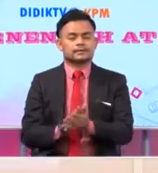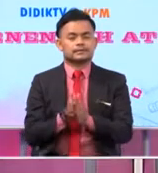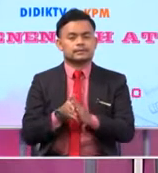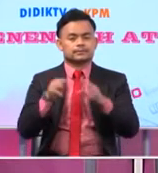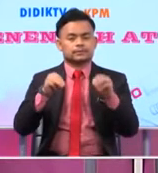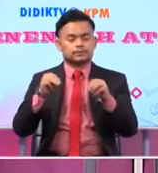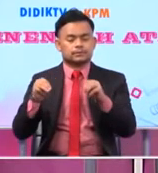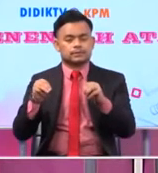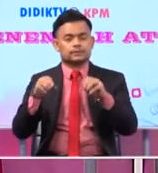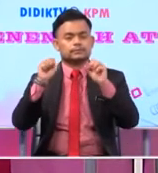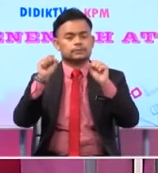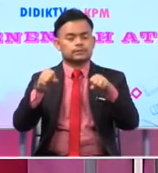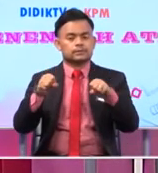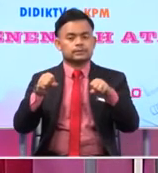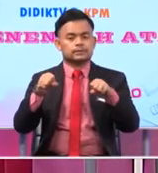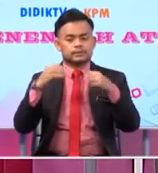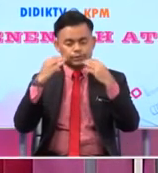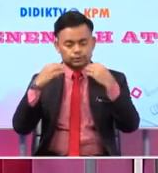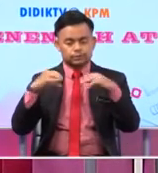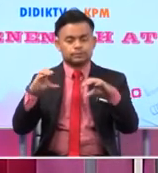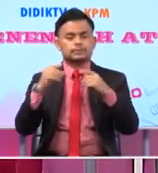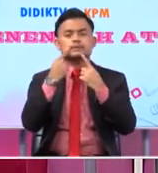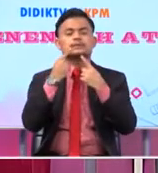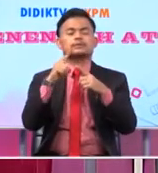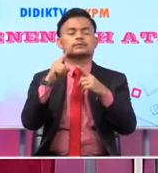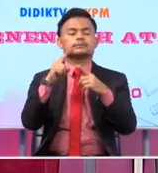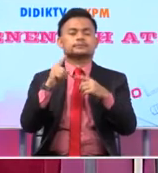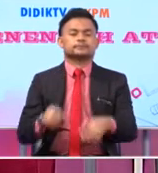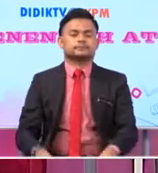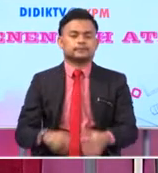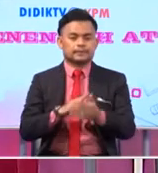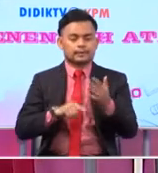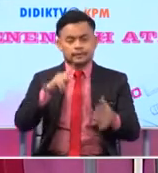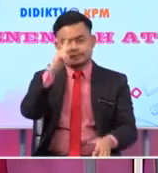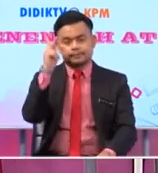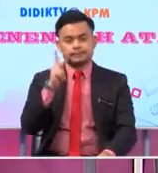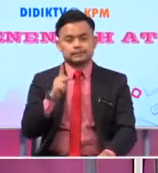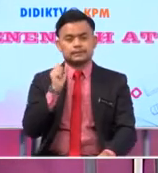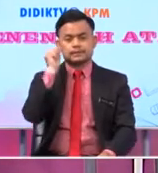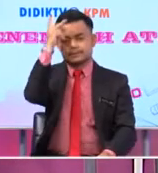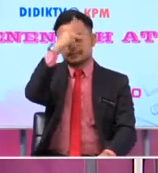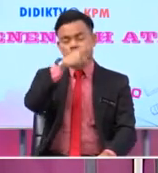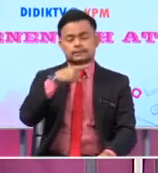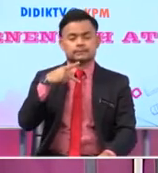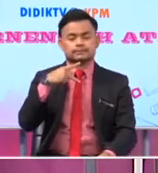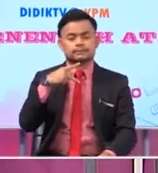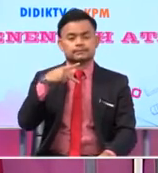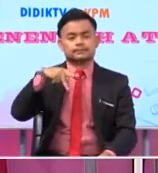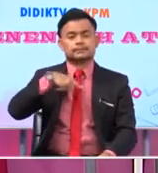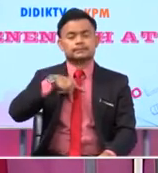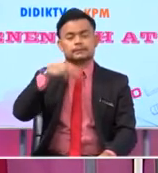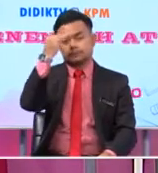Ah coba menjawab soalan ini oke apakah sikap berkepribadian mulia yang ada dalam gambar